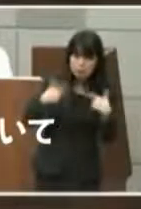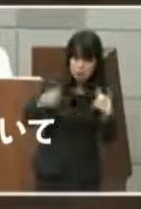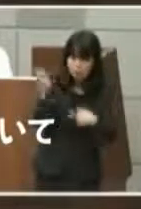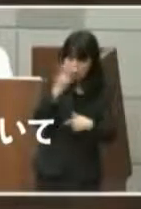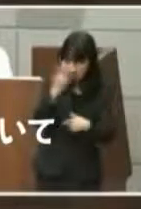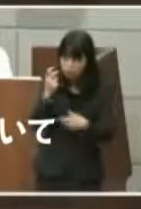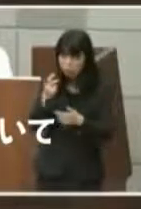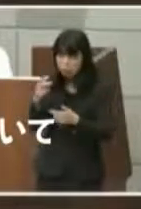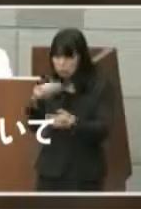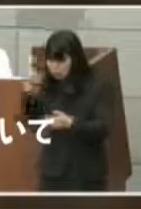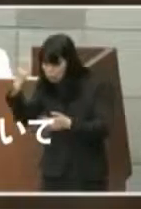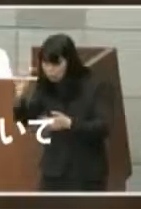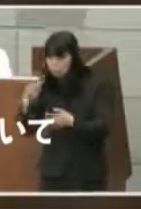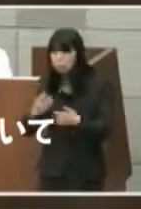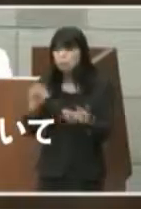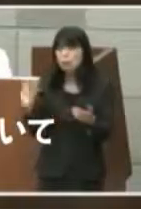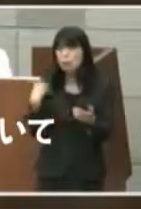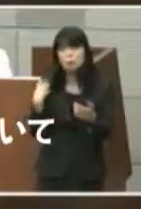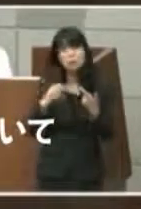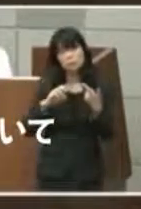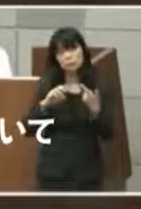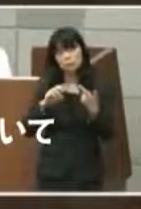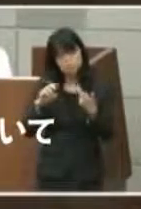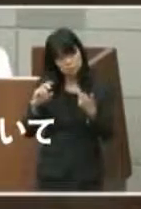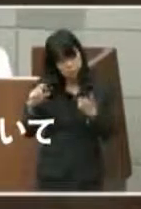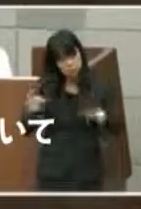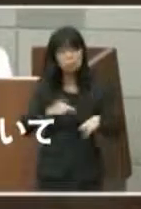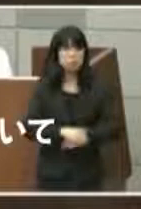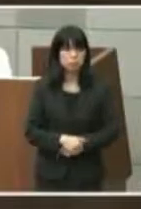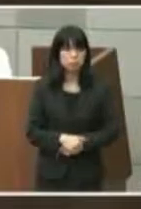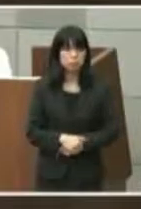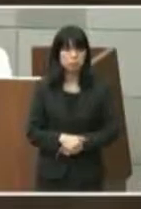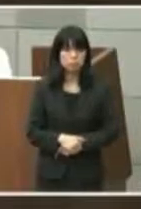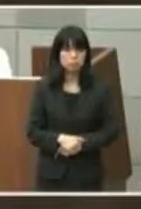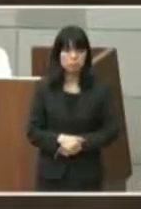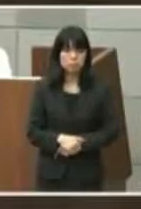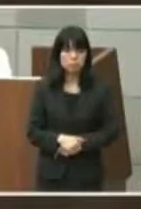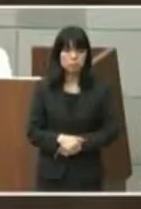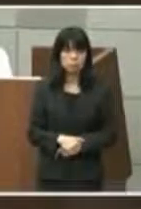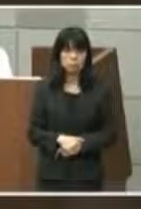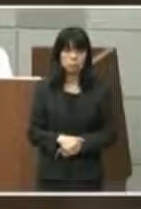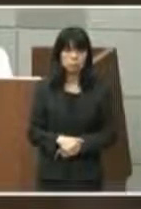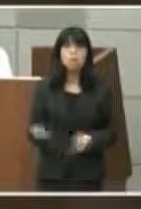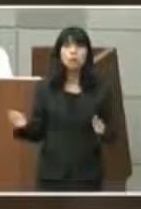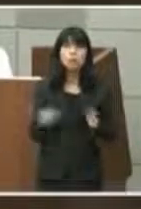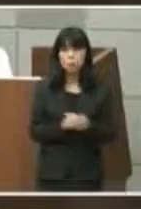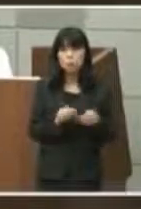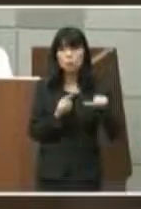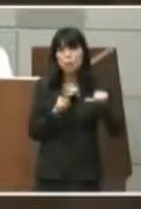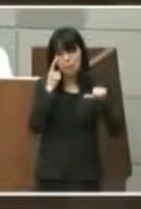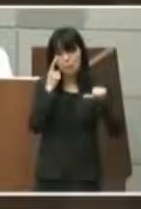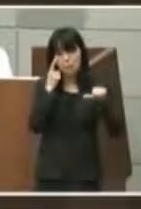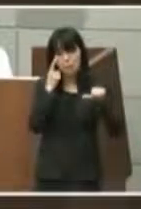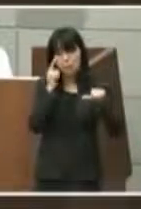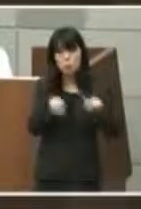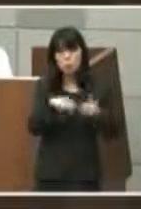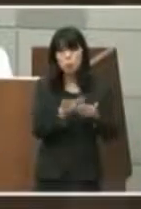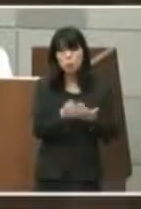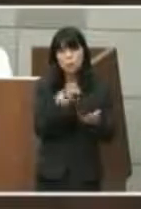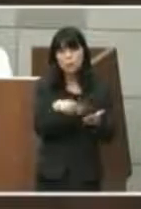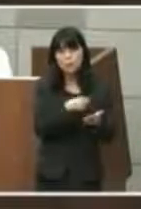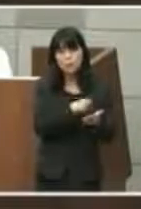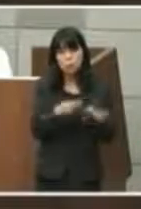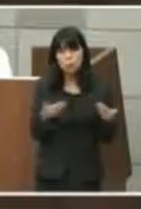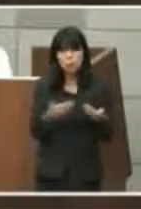是正するというような職務職責は担っていないところでございます。最後に5点目の徴税吏員の職務職